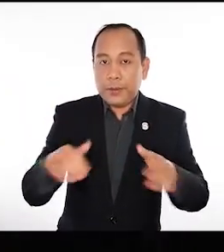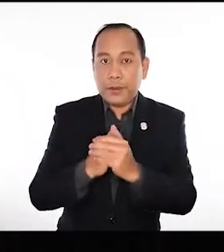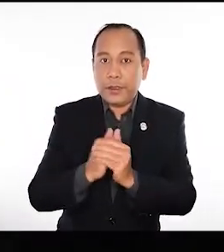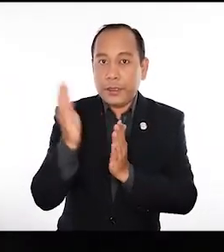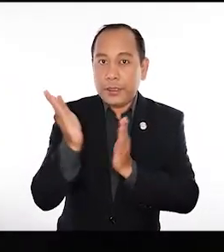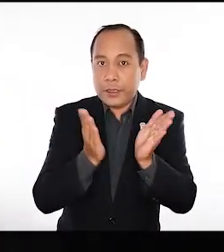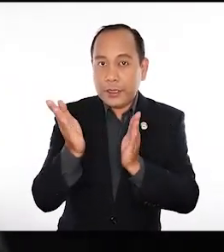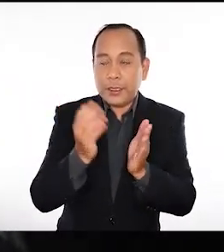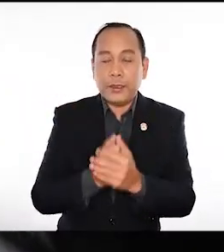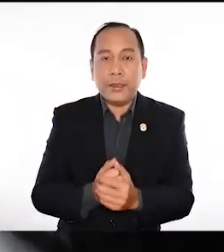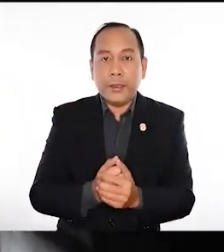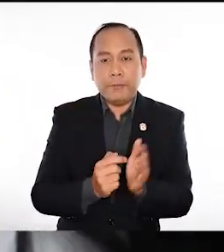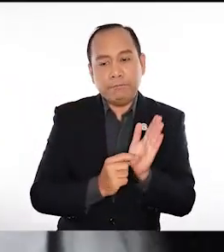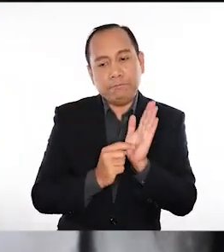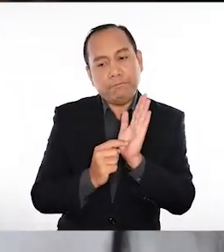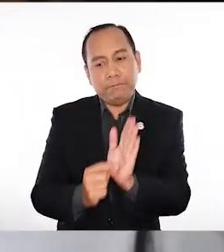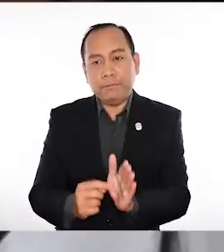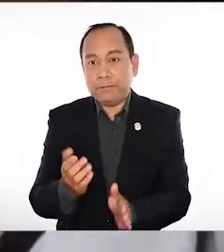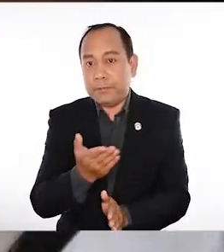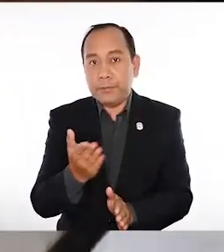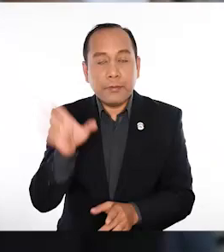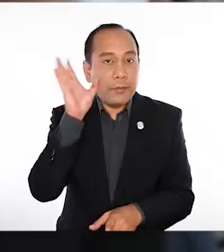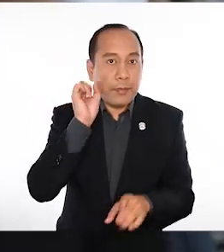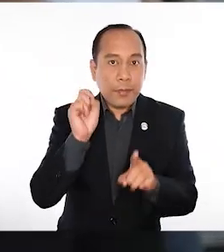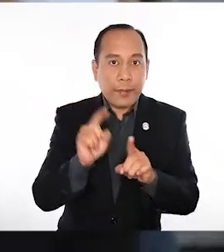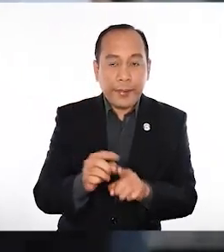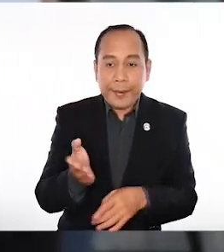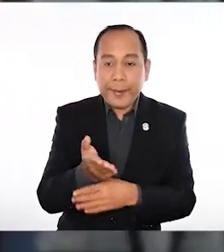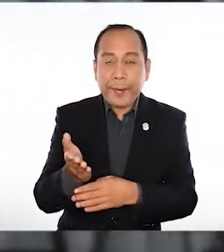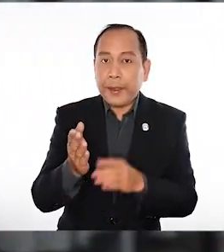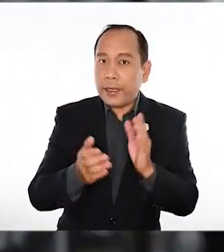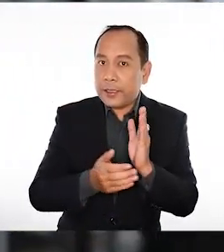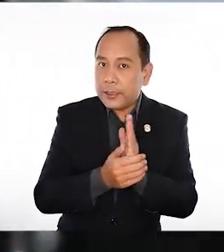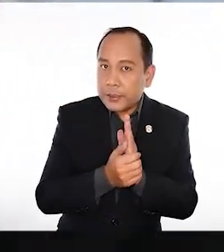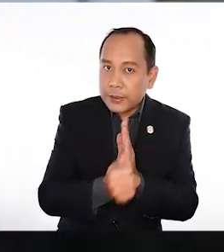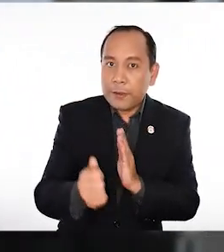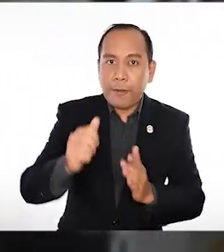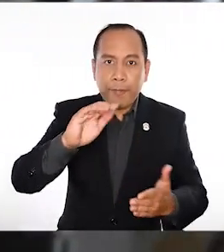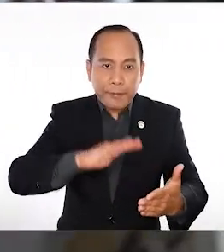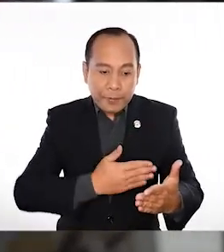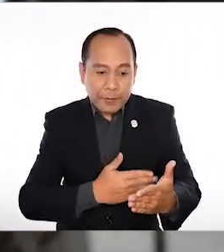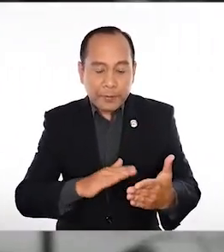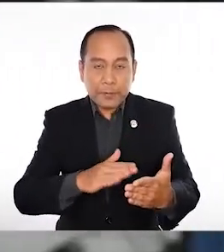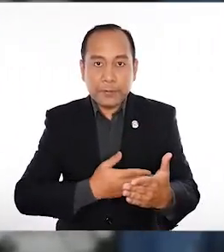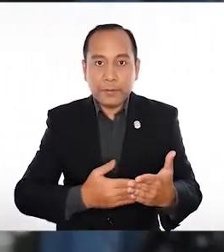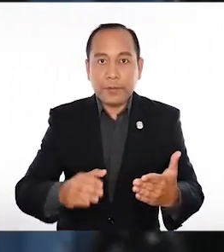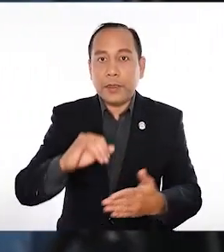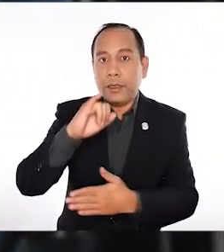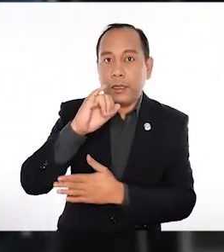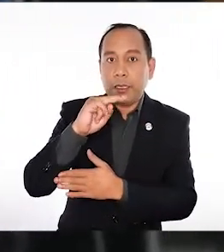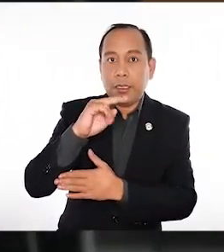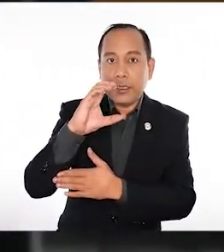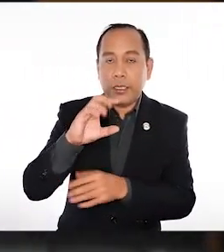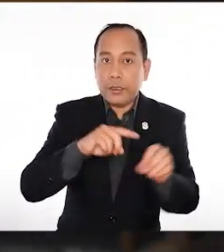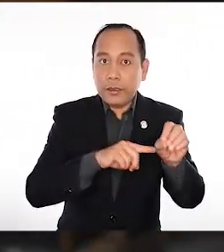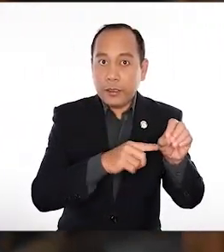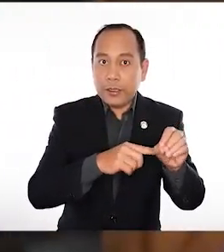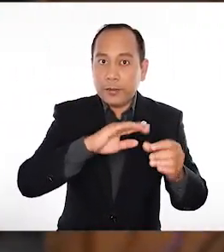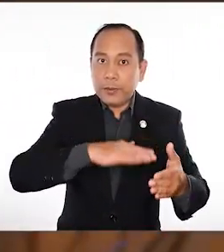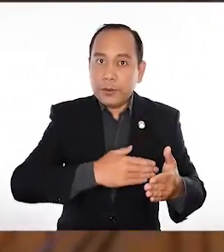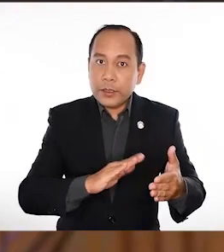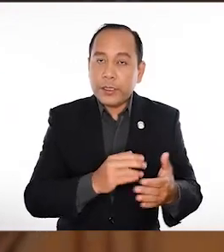kabataan. Ipinamalas ng mga kapatid ang kanilang talento sa pag-awit ng Iglesia ni Cristo Original